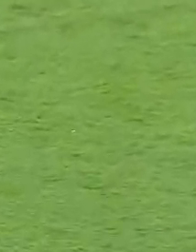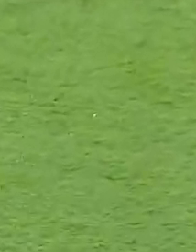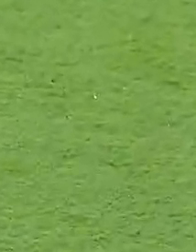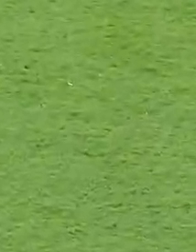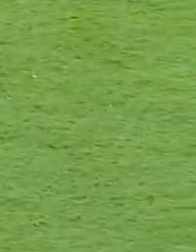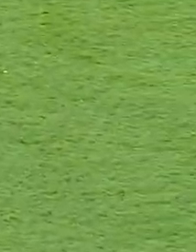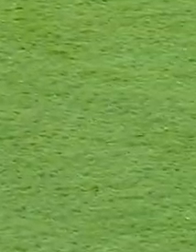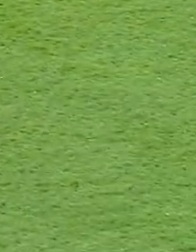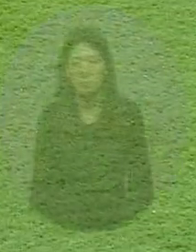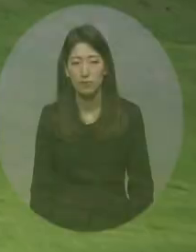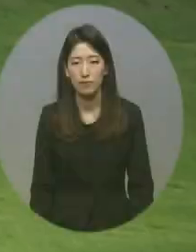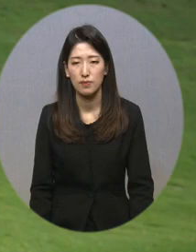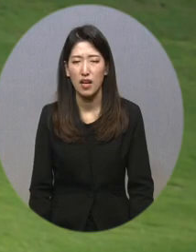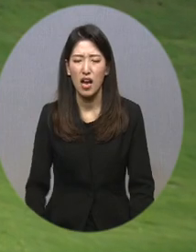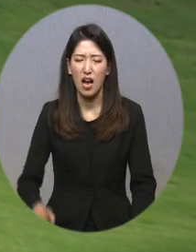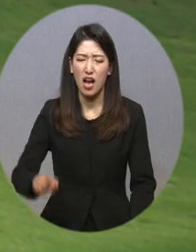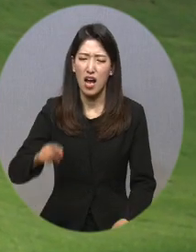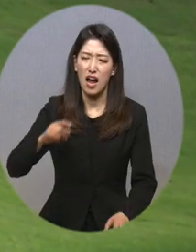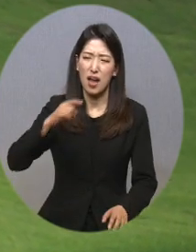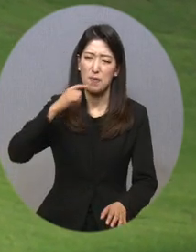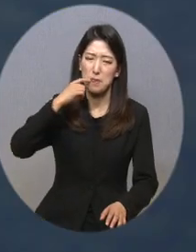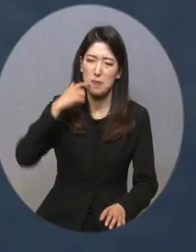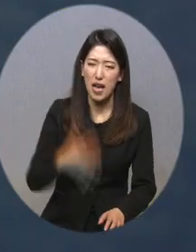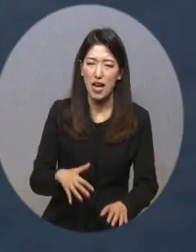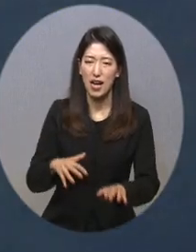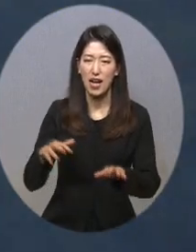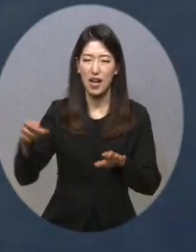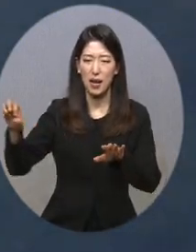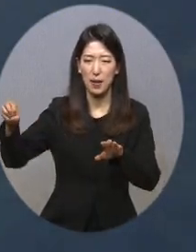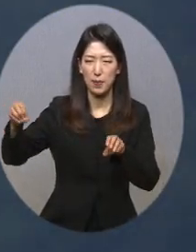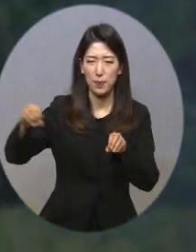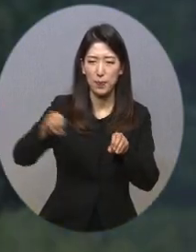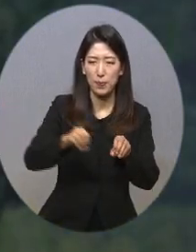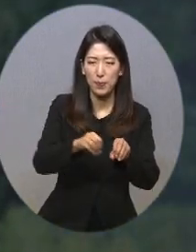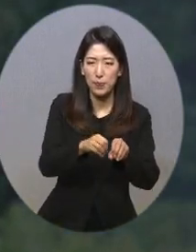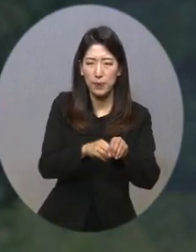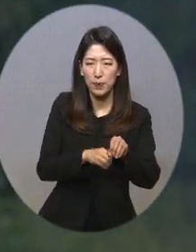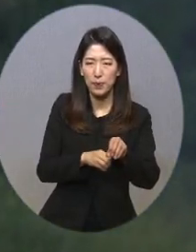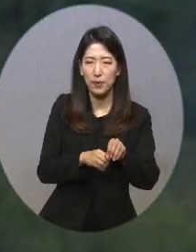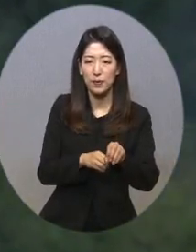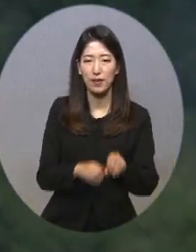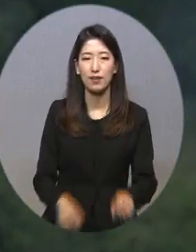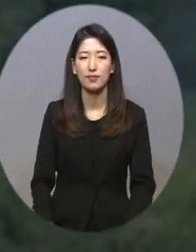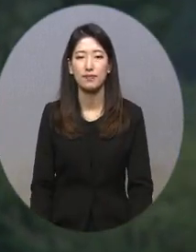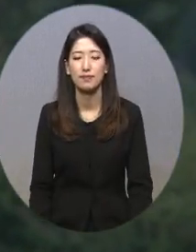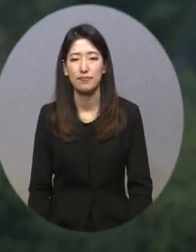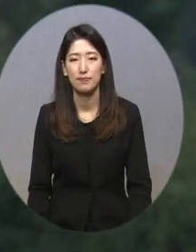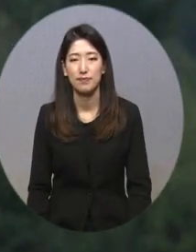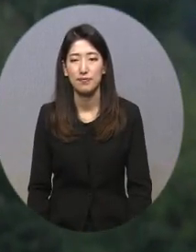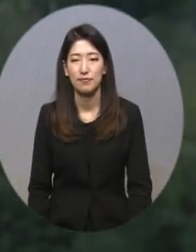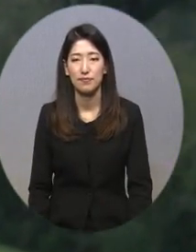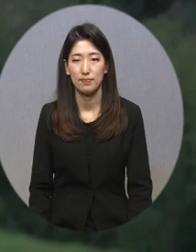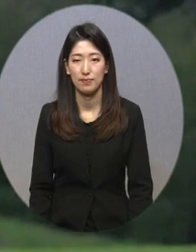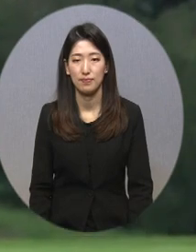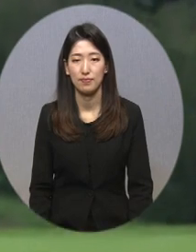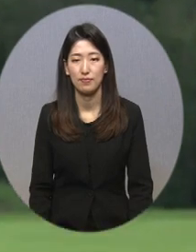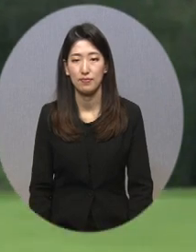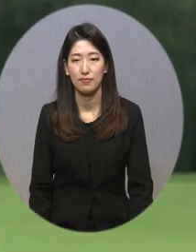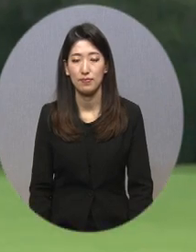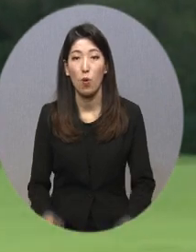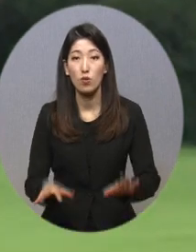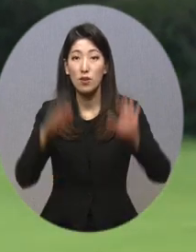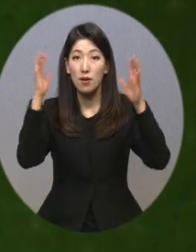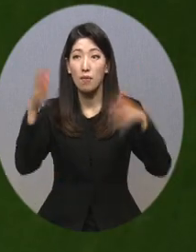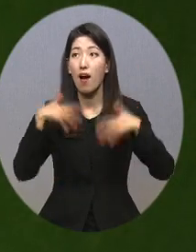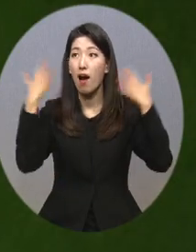아! 나이스. 아, 너무 아깝다. 야 진짜 아쉽다. 나이스 파. 감사합니다. 우와 여기 바람 불어서 되게 시원하다